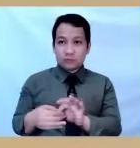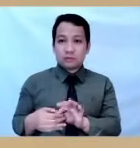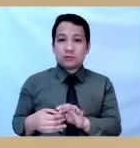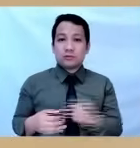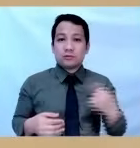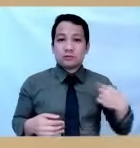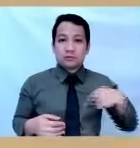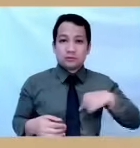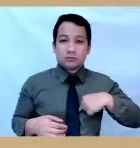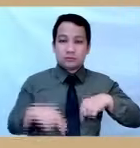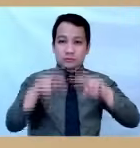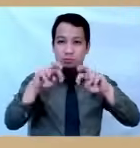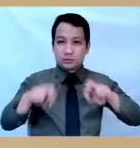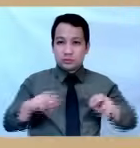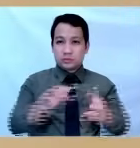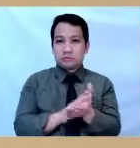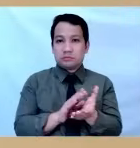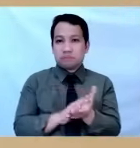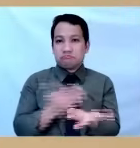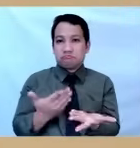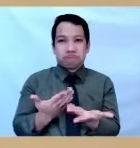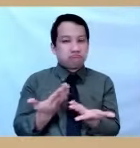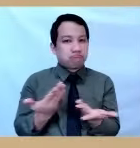investigation po ng schools,